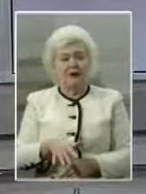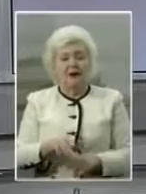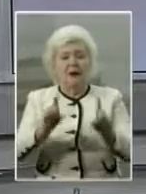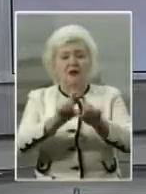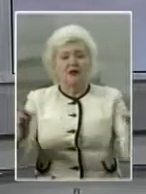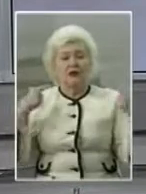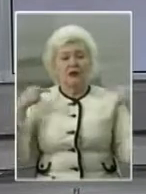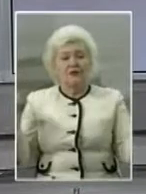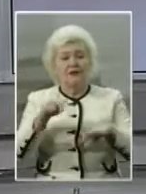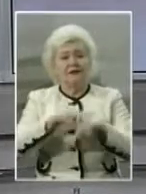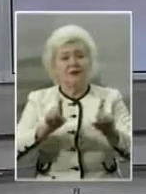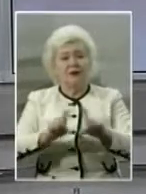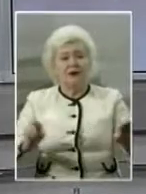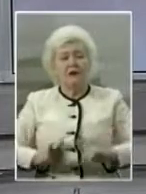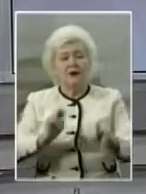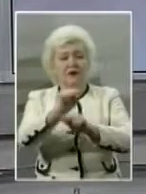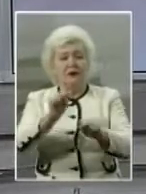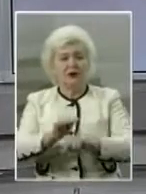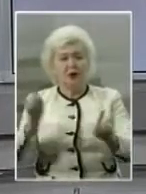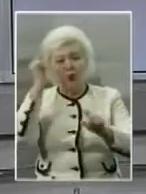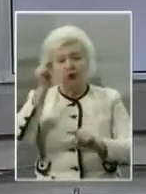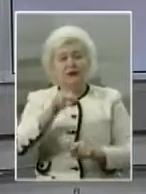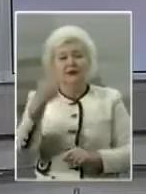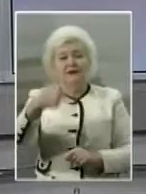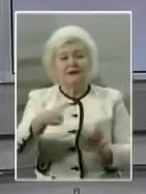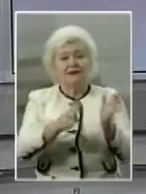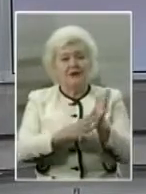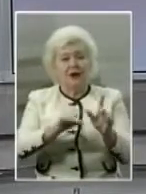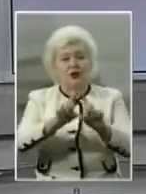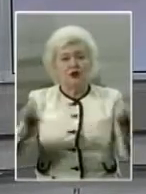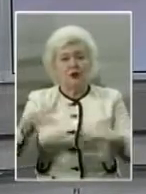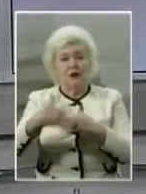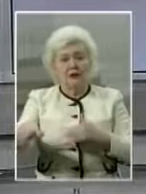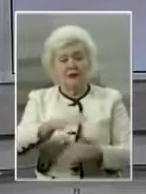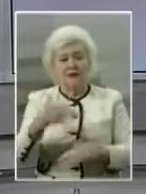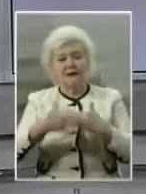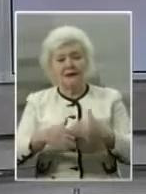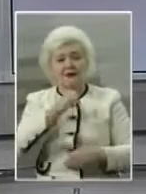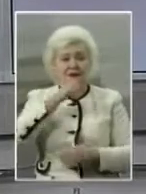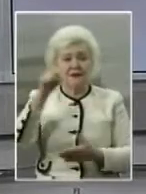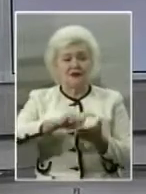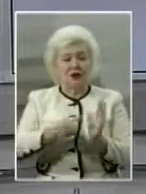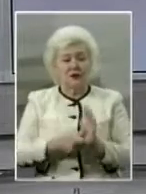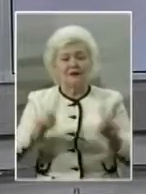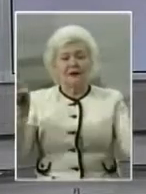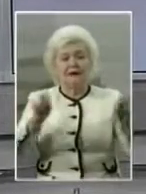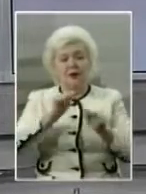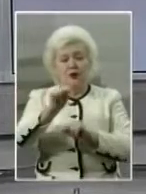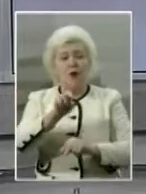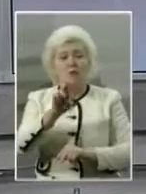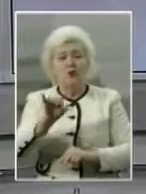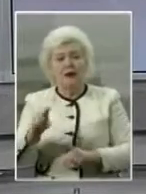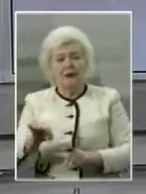Шкільні офіцери поліції провели заняття для учнів 39-ї школи Херсона. У середніх та старших класах темами уроків були булінг